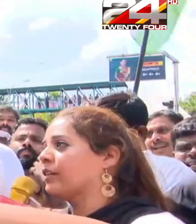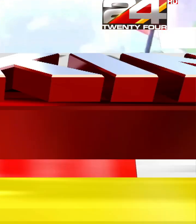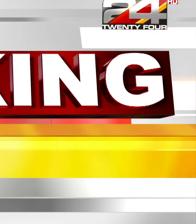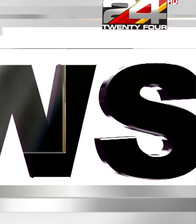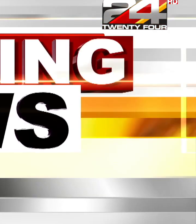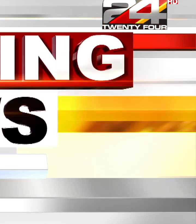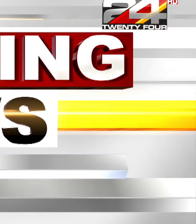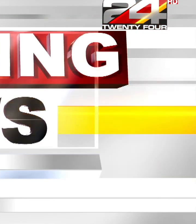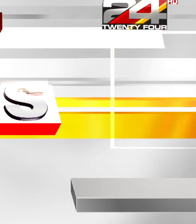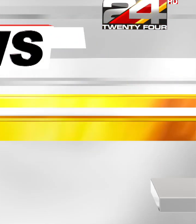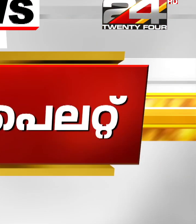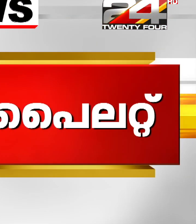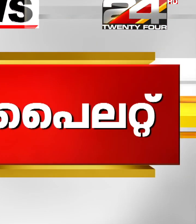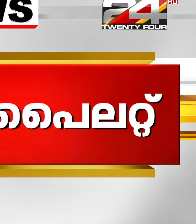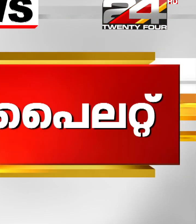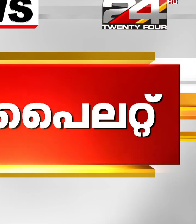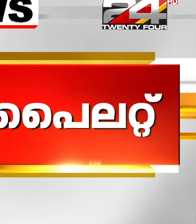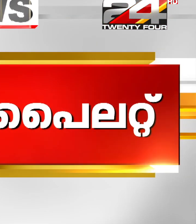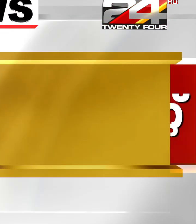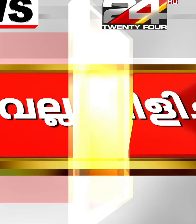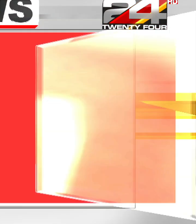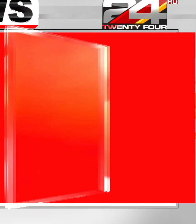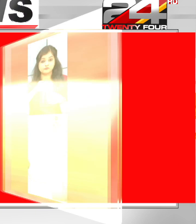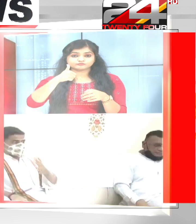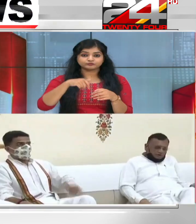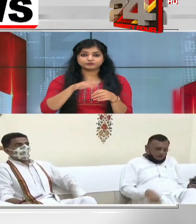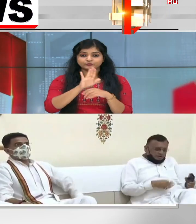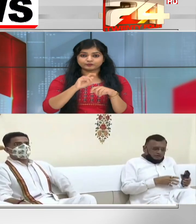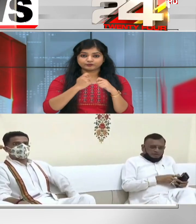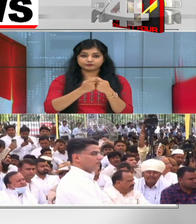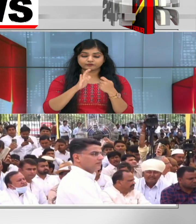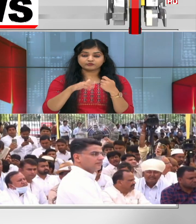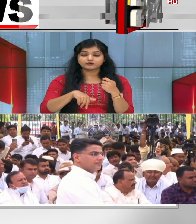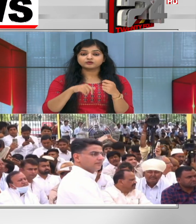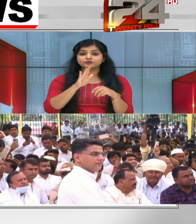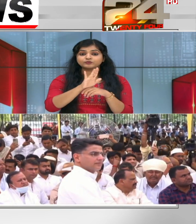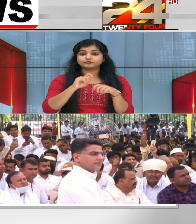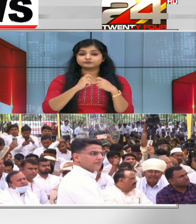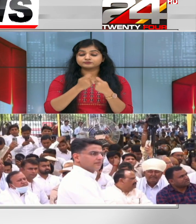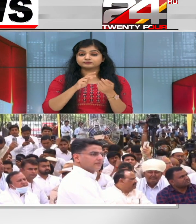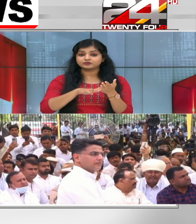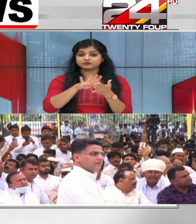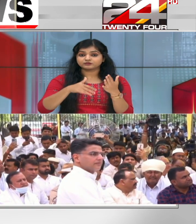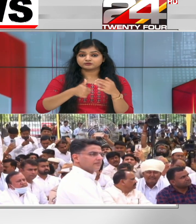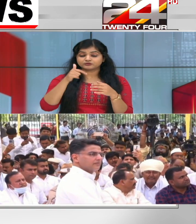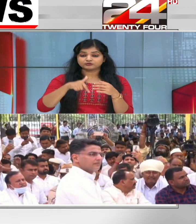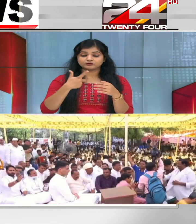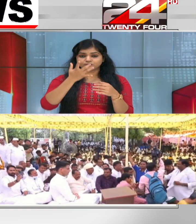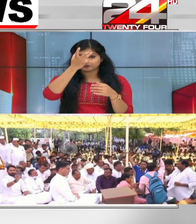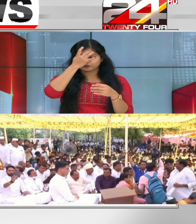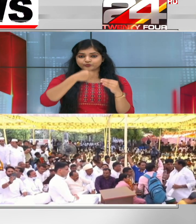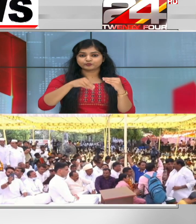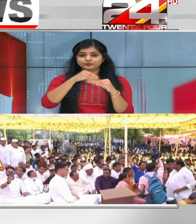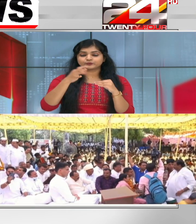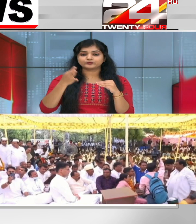രംഗത്തെത്തിയിരിക്കുന്ന സാഹചര്യത്തിൽ കർണാടകയിലെ വിജയത്തിന് ശേഷം കോൺഗ്രസ് ദേശീയ നേതൃത്വത്തെ സംബന്ധിച്ച് അതൊരു വലിയ സമസ്യയായി മുന്നിലേക്ക്